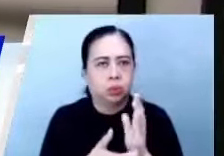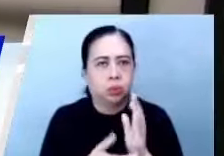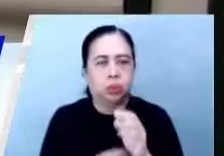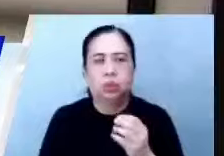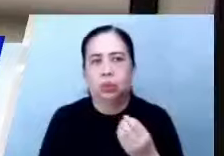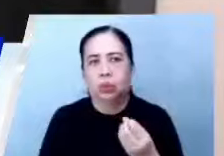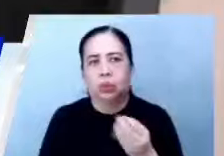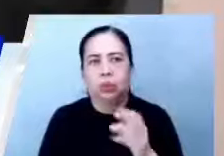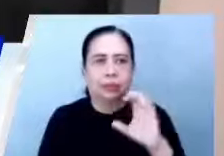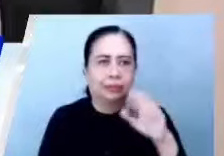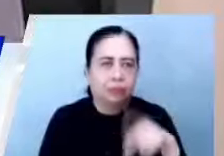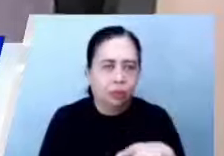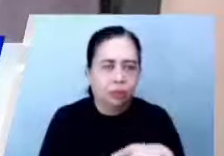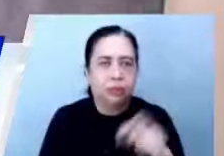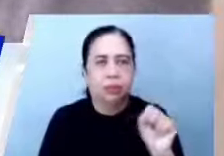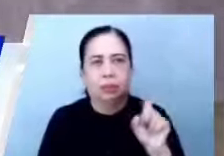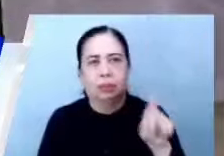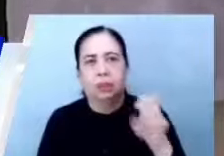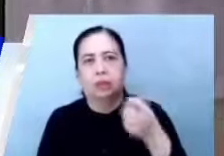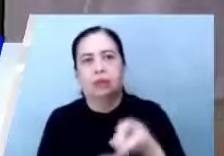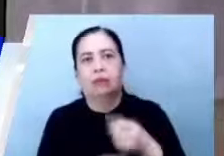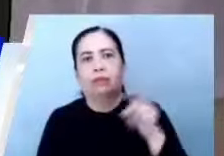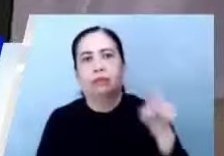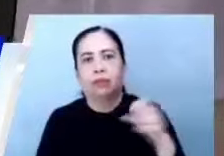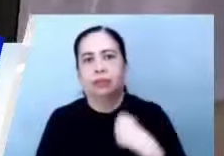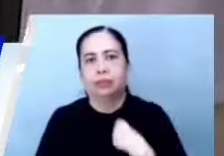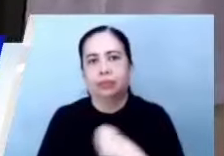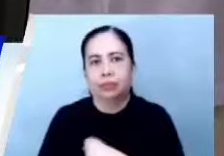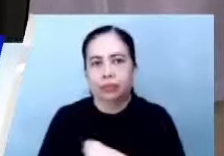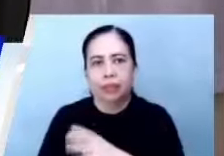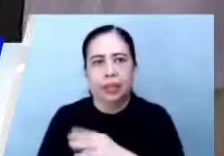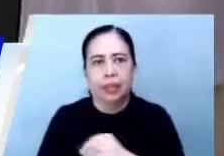gagamit ng cellphone, dapat ay mula ito sa Senado at may